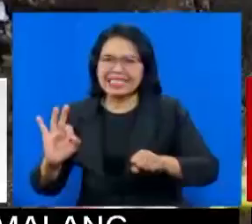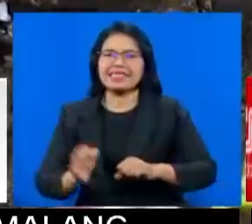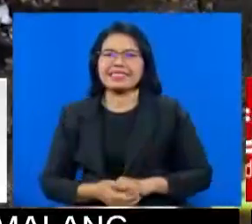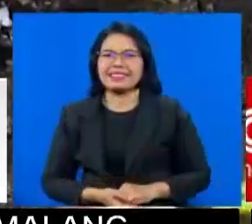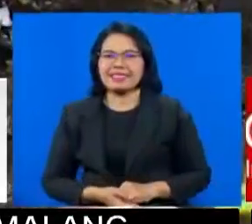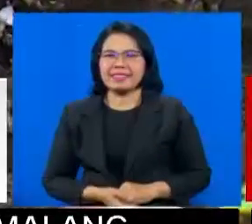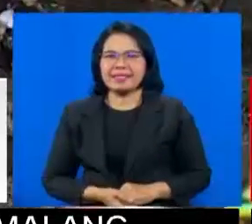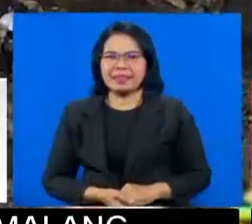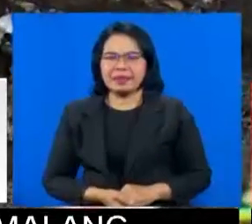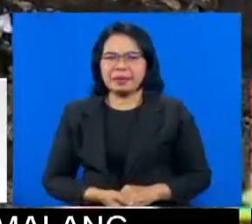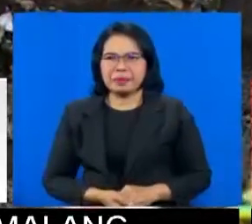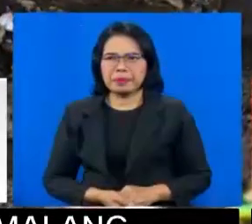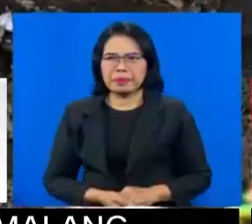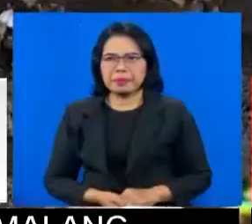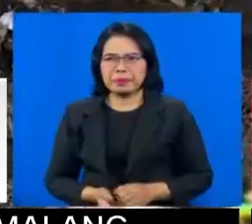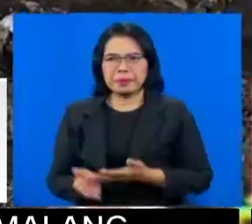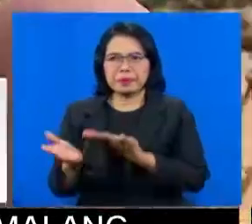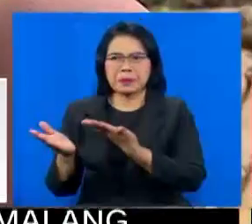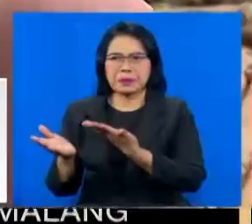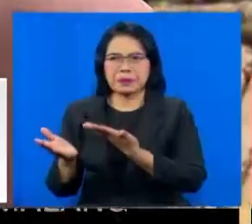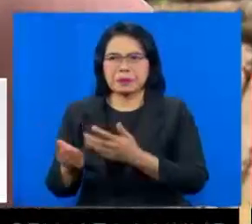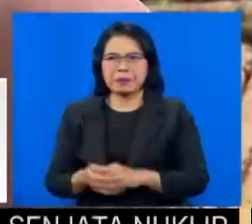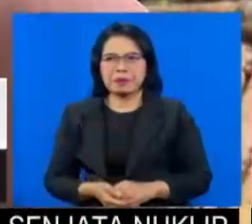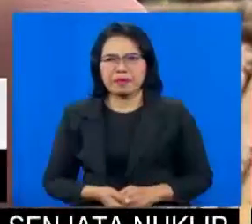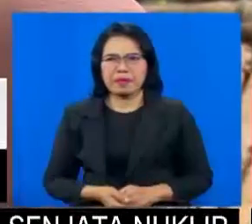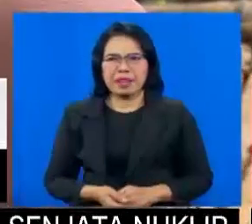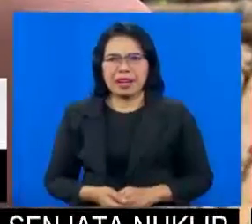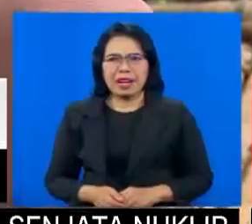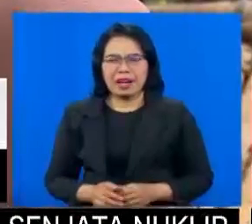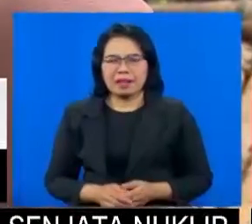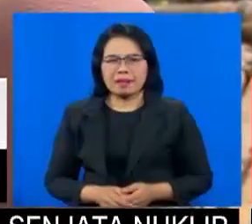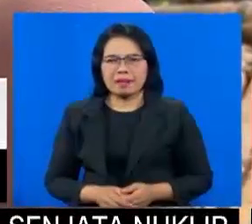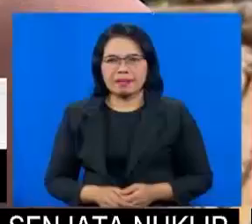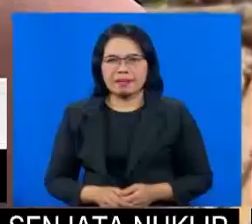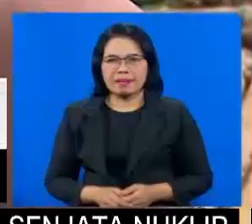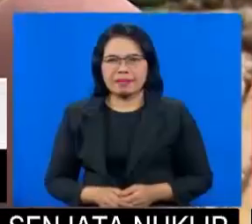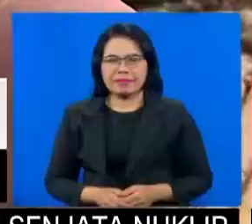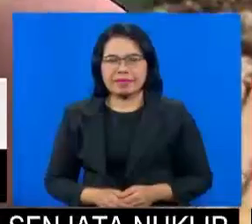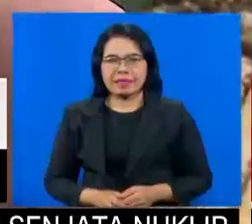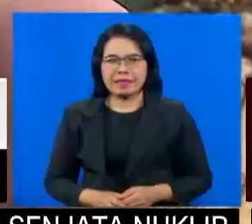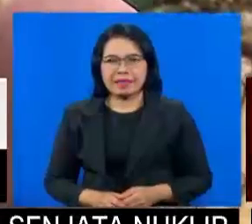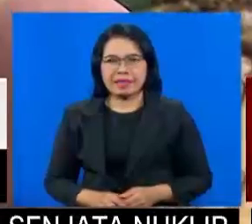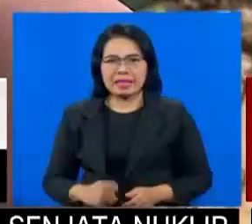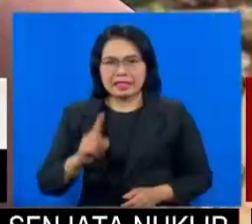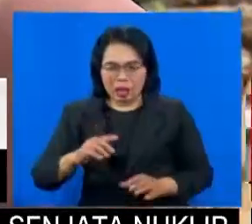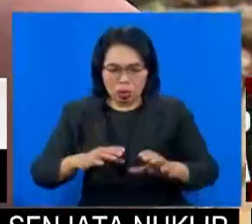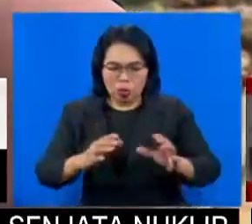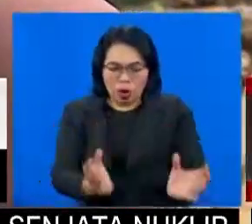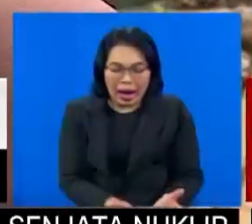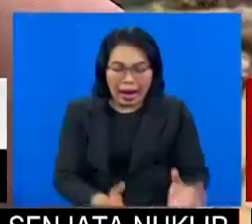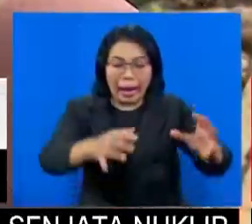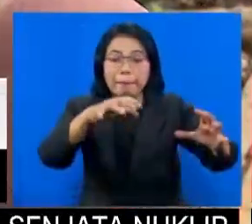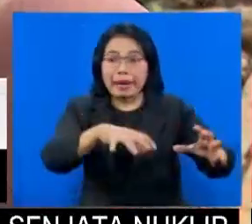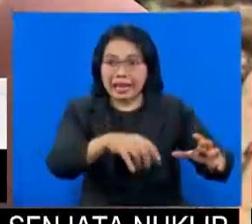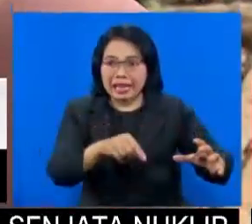Bu. Tergantung kerangnya. Kalau kerangnya banyak ya banyak juga dapatnya. Dibayar berapa, Bu, per ember? Per ember kalau sekarang dulu